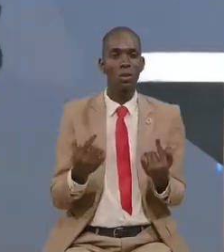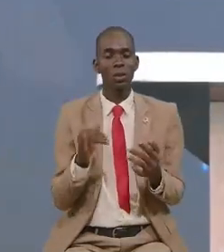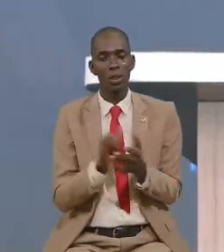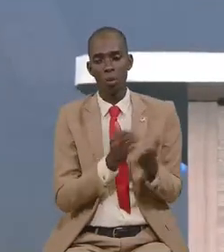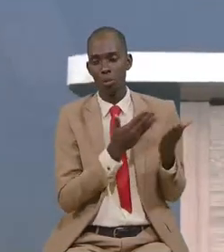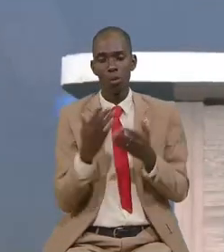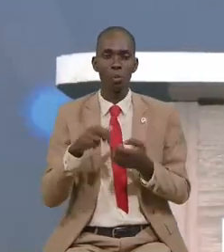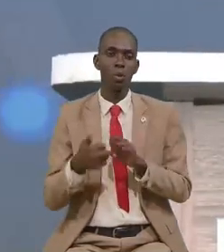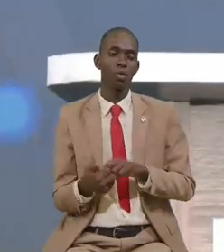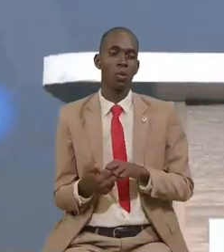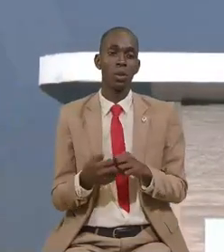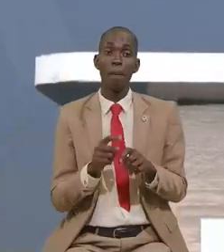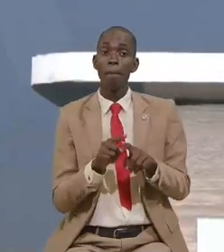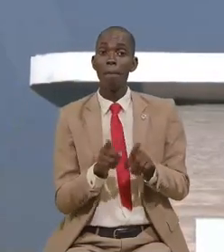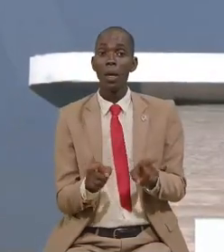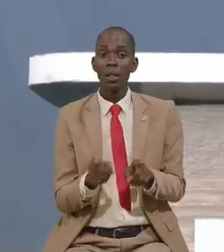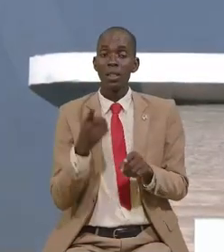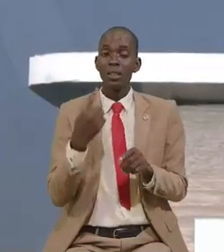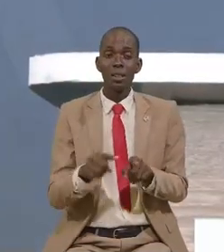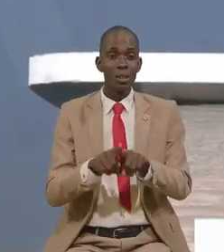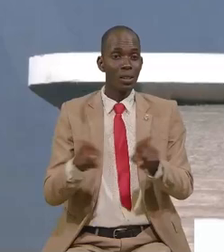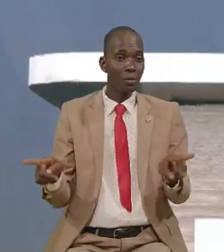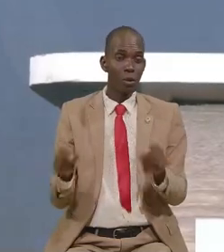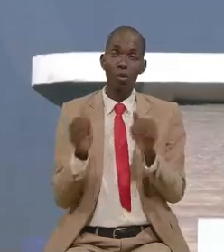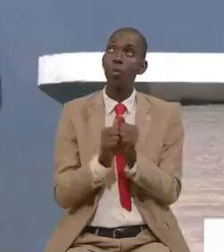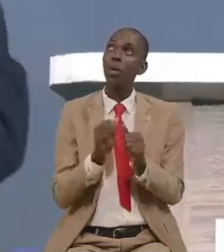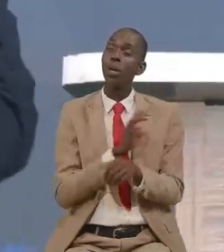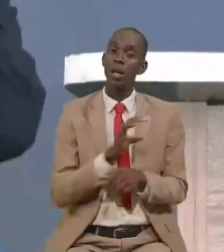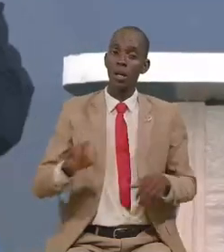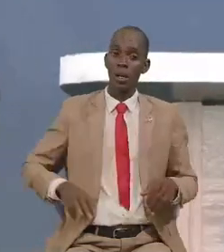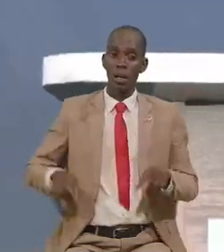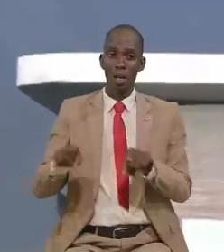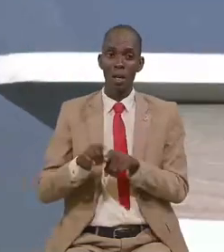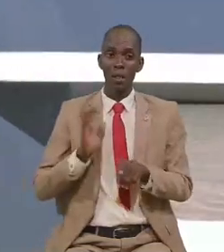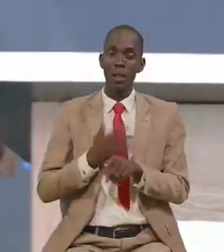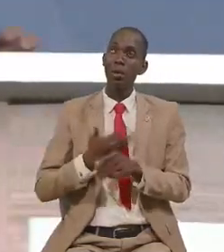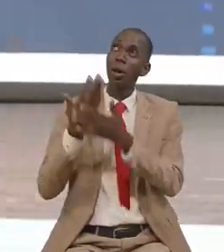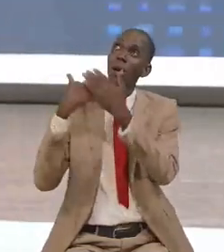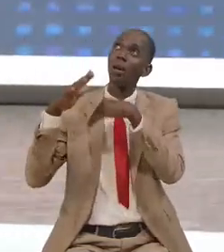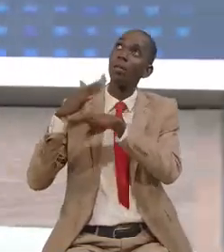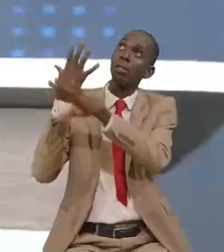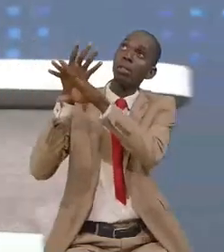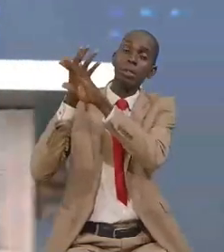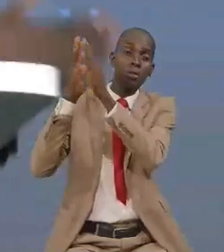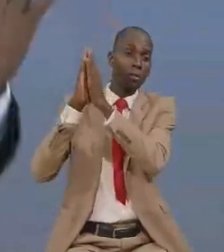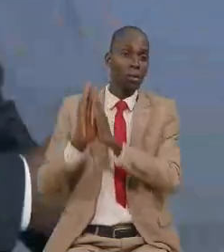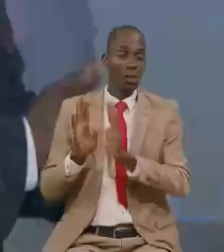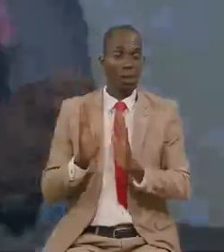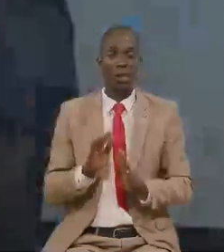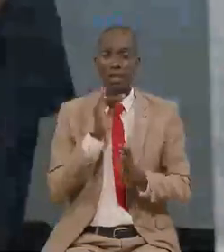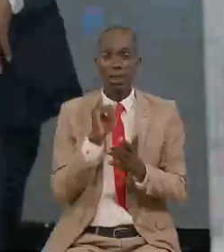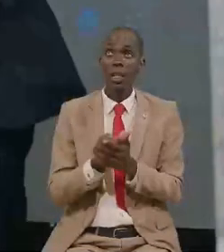départ. Mais la différence avec Christ comme avocat, c'est qu'il t'a